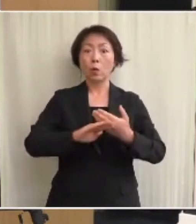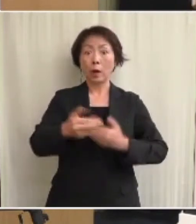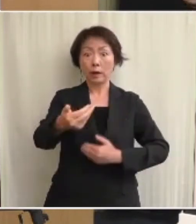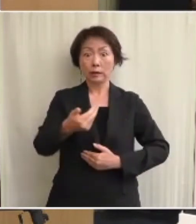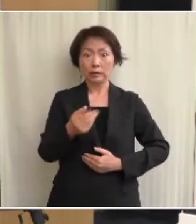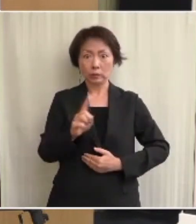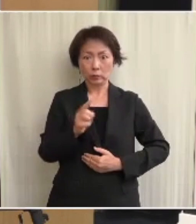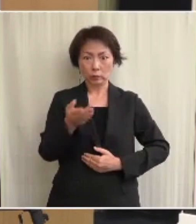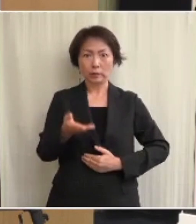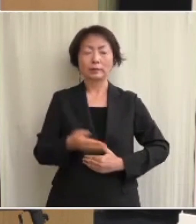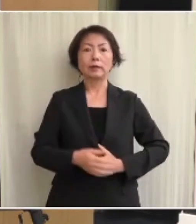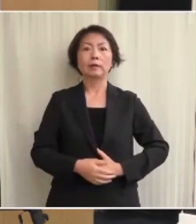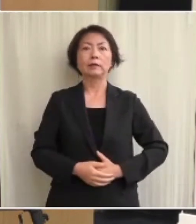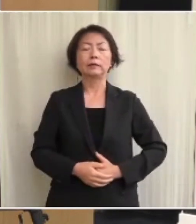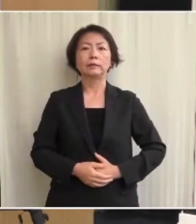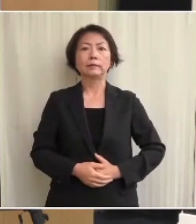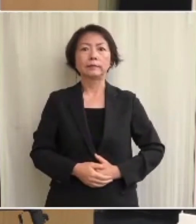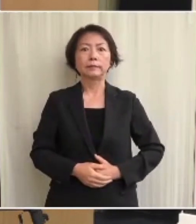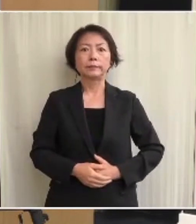し